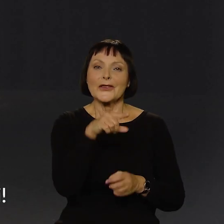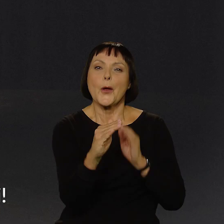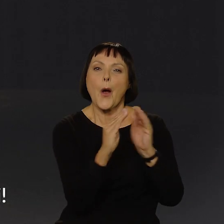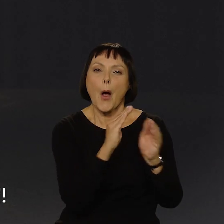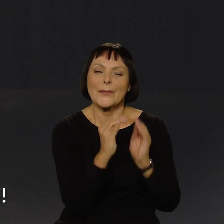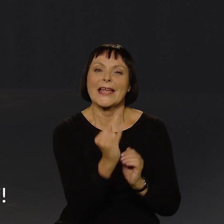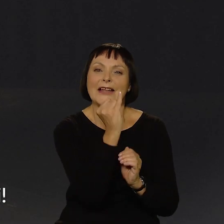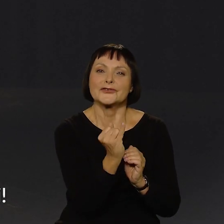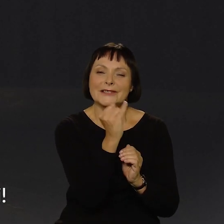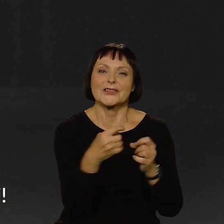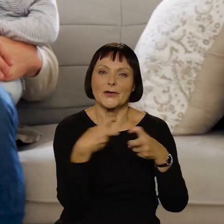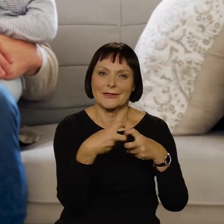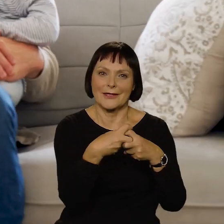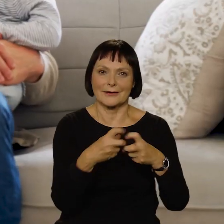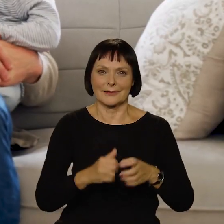dzie